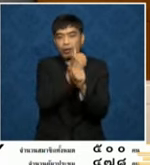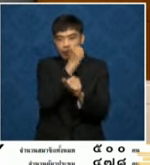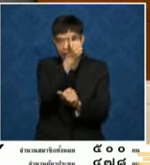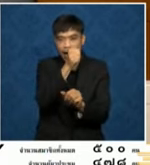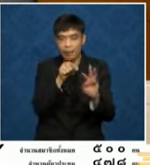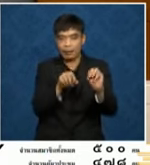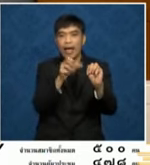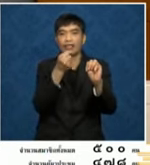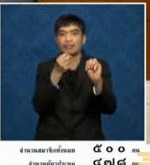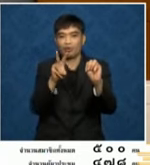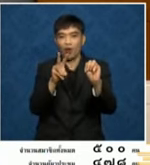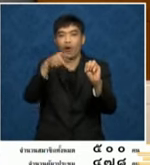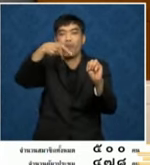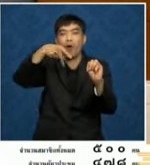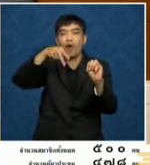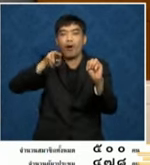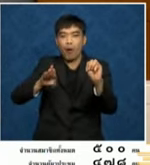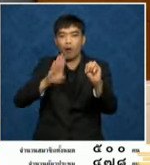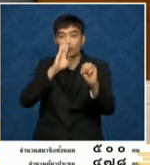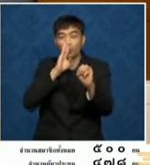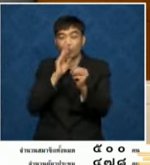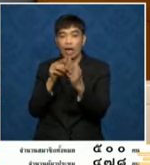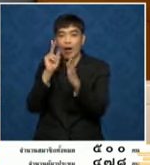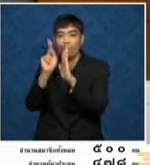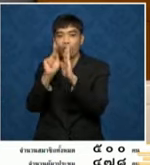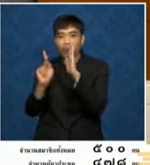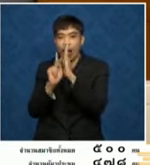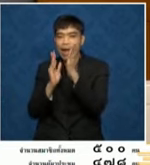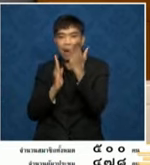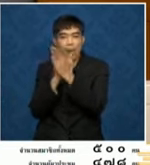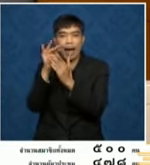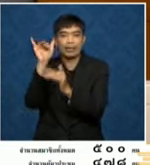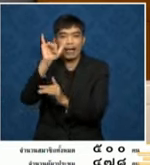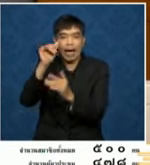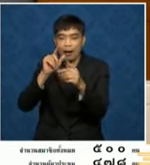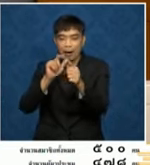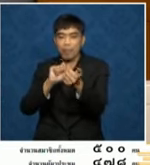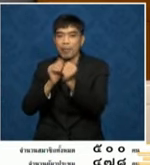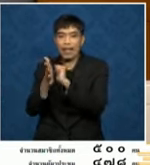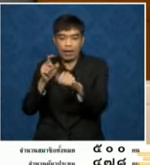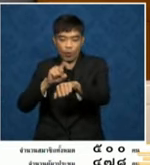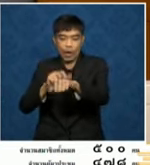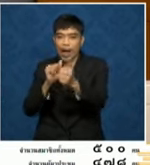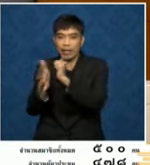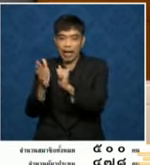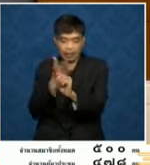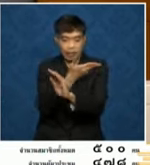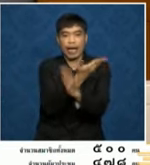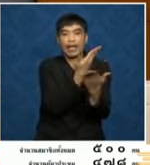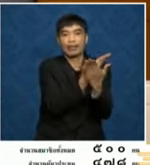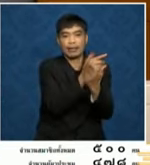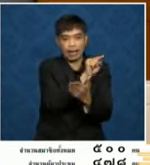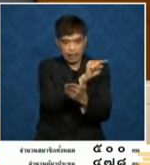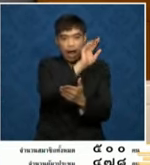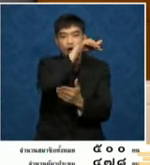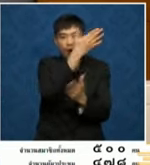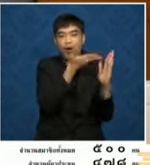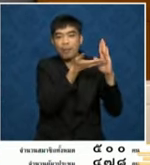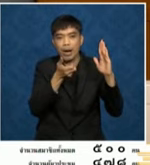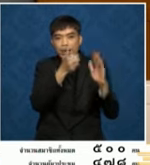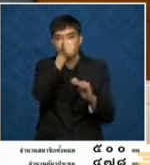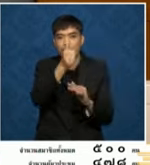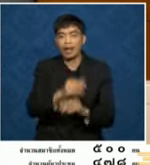เนี่ยกำหนดให้ในกรณีที่ออกไม่ทันเนี่ยนะครับก็ให้ใช้งบไปพลางก่อนอันหนึ่งอย่างไรก็ตามต้องเรียนอย่างนี้ครับการ